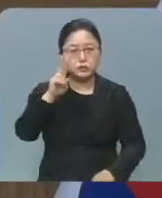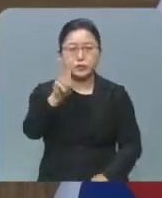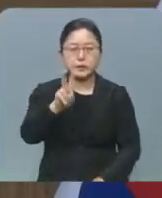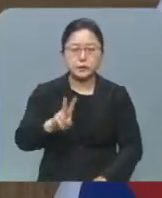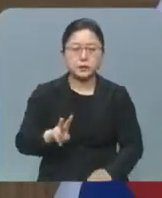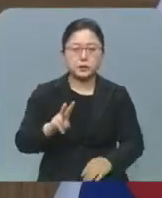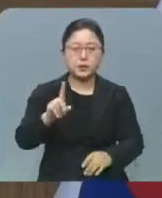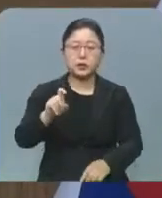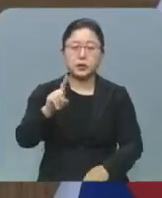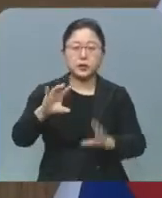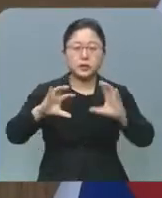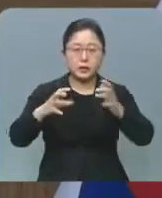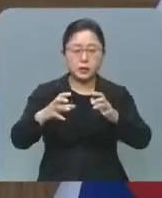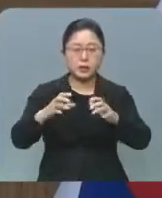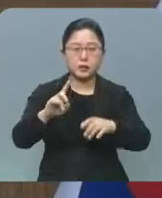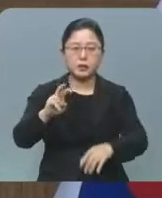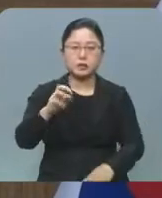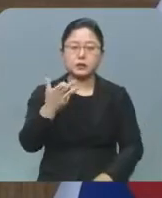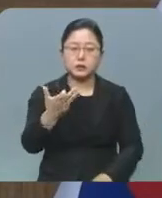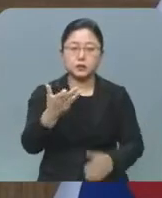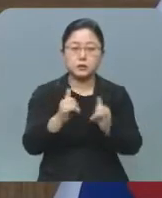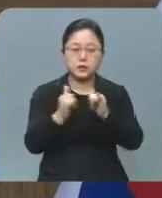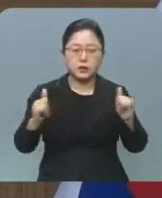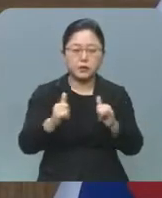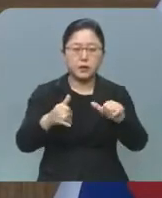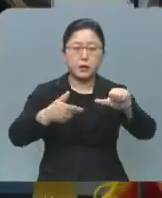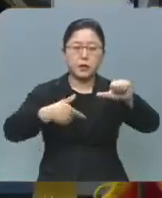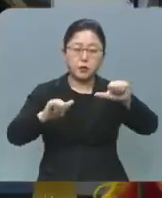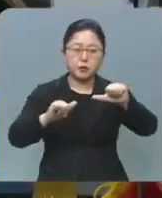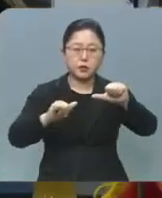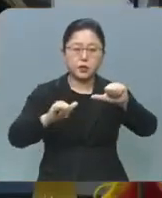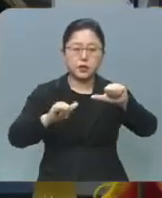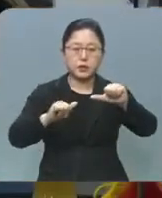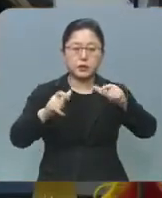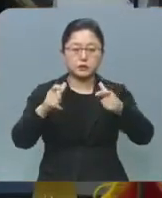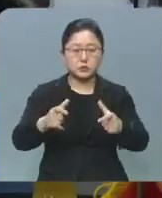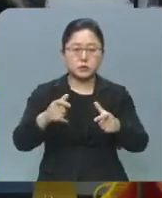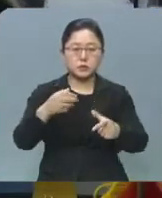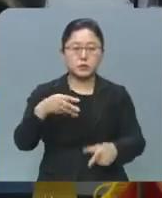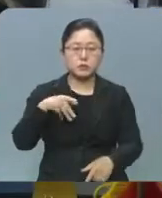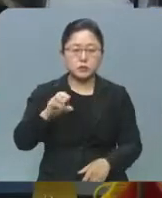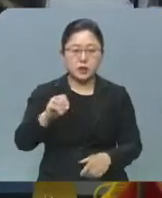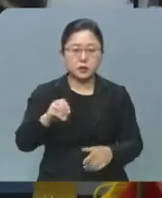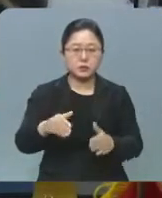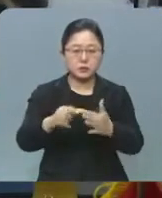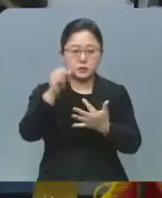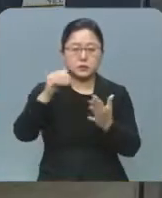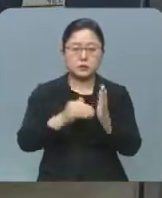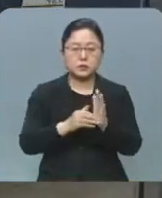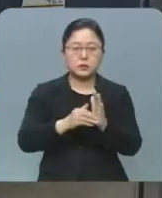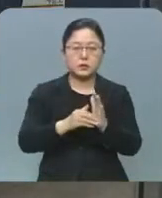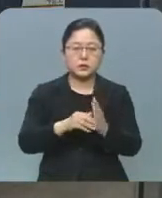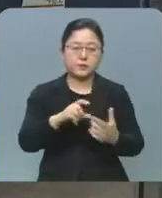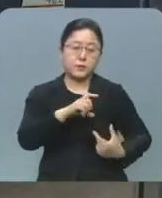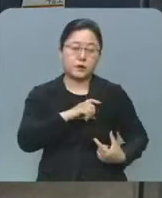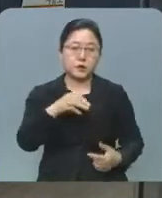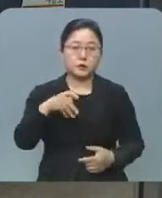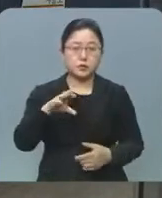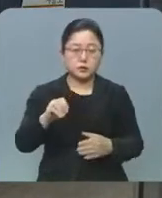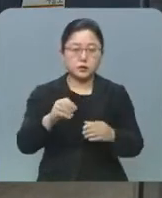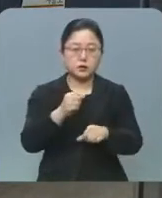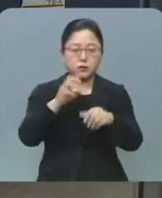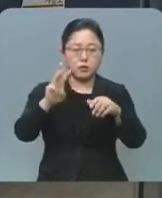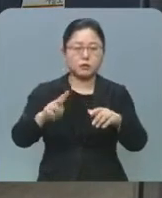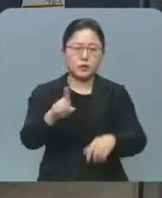등 11개국 출신 18명을 제5기 외국인 주민 명예통장으로 위촉했습니다. 명예통장단은